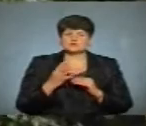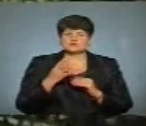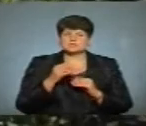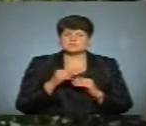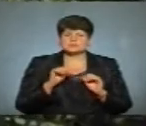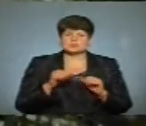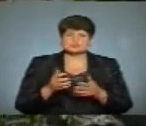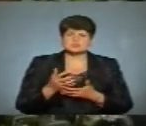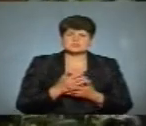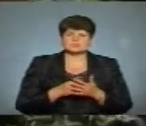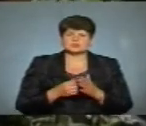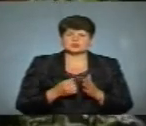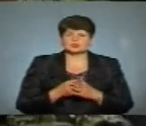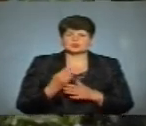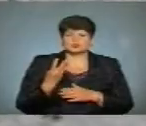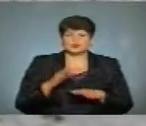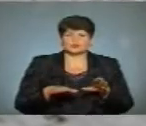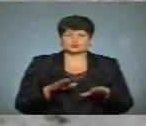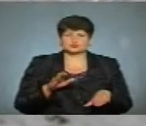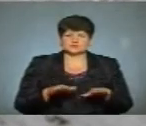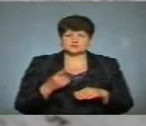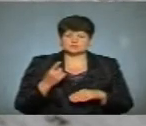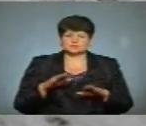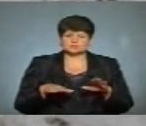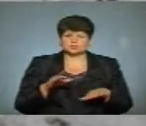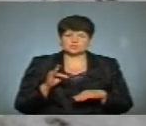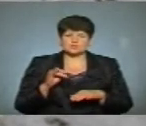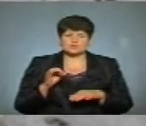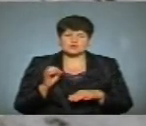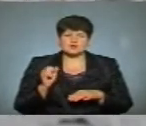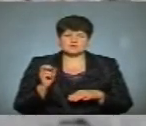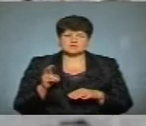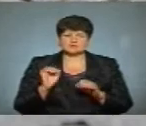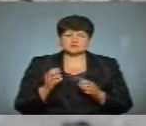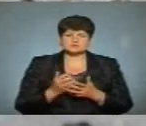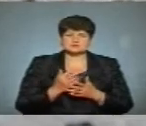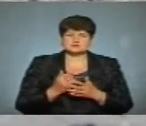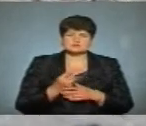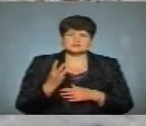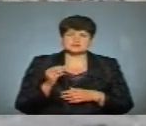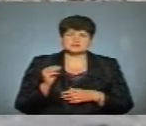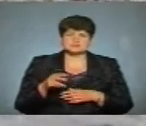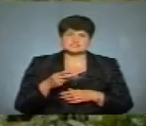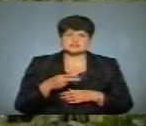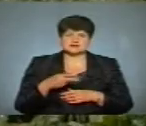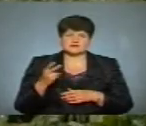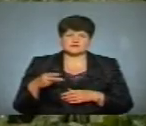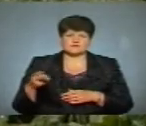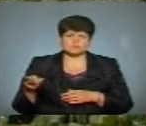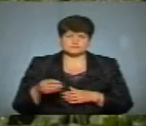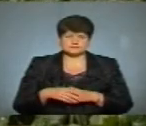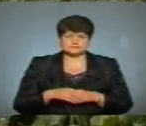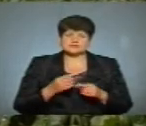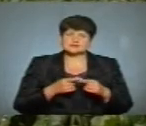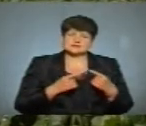4 місяці можна зібрати до 3 тонн урожаю. За 1 тонну равликів за кордоном можна заробити до 3000 євро. А це